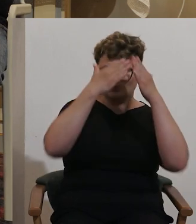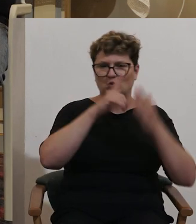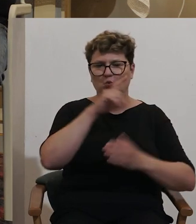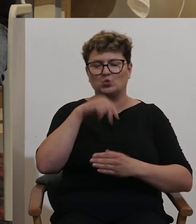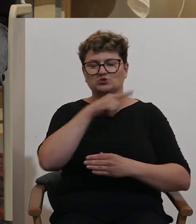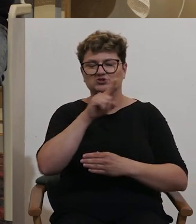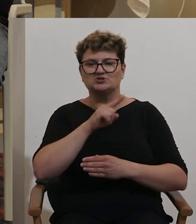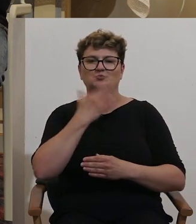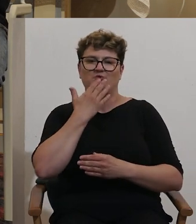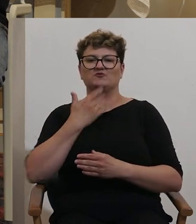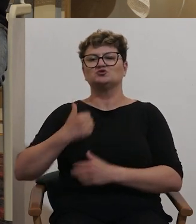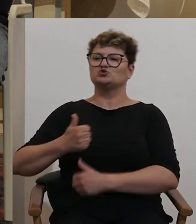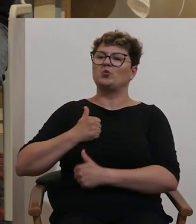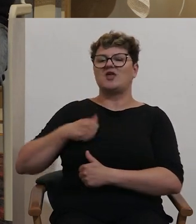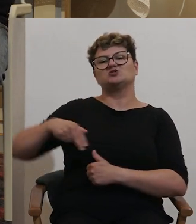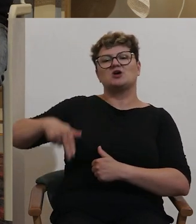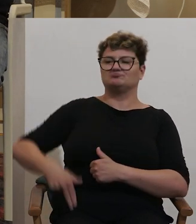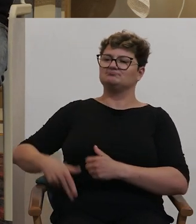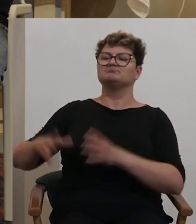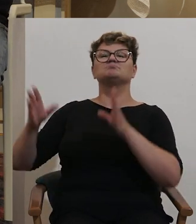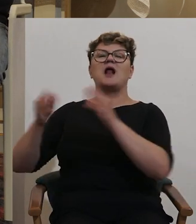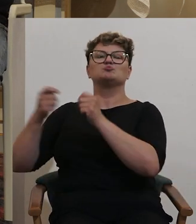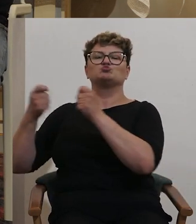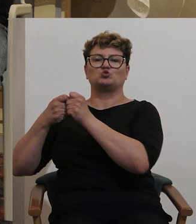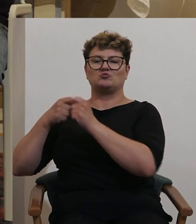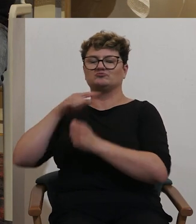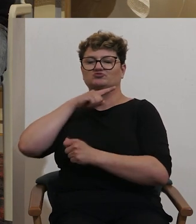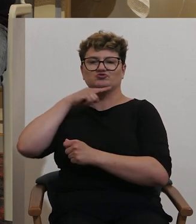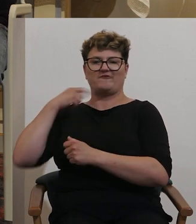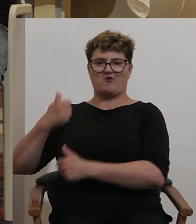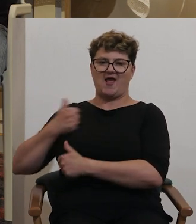że ci żołnierze stali razem z Armią Czerwoną